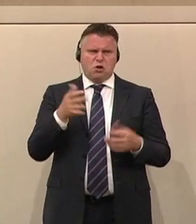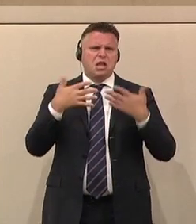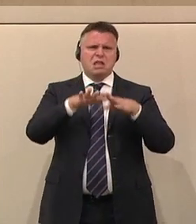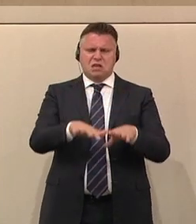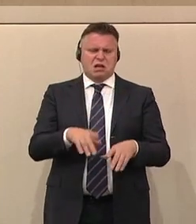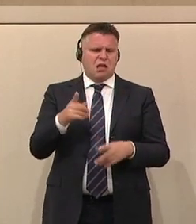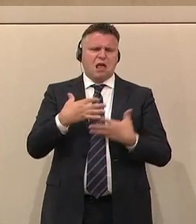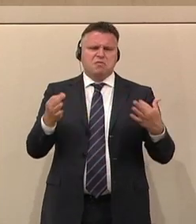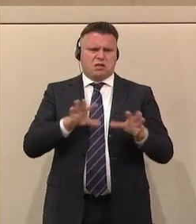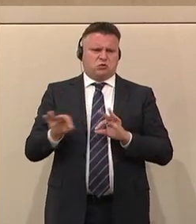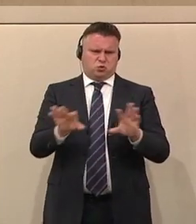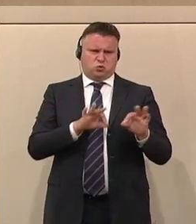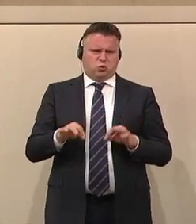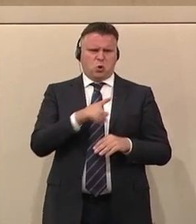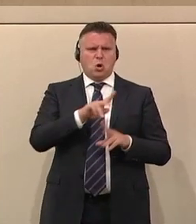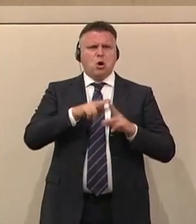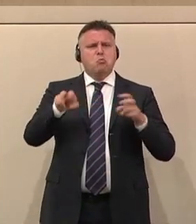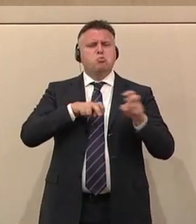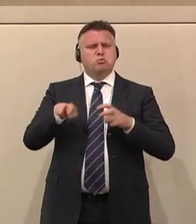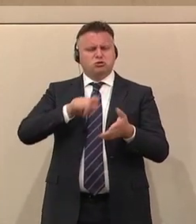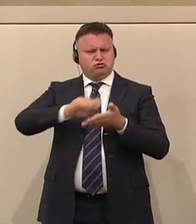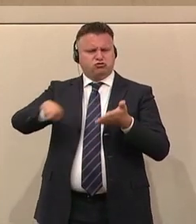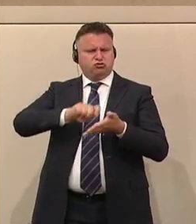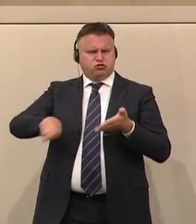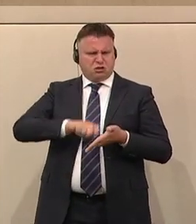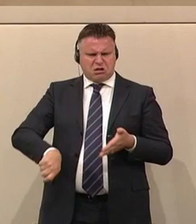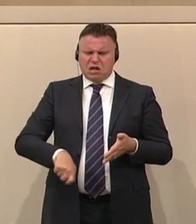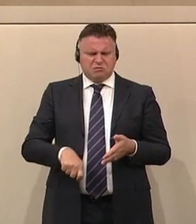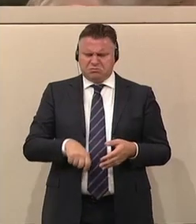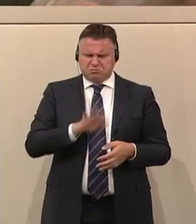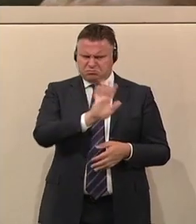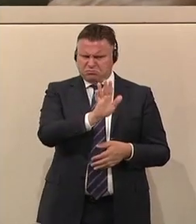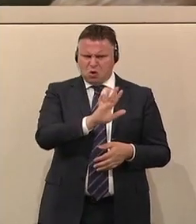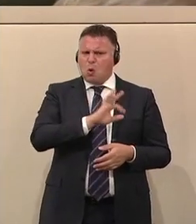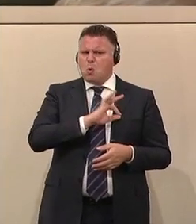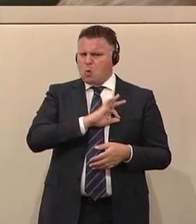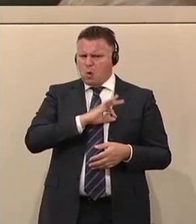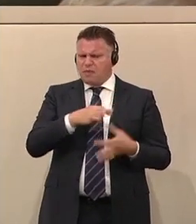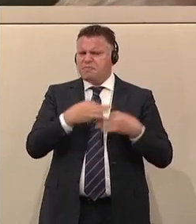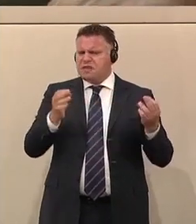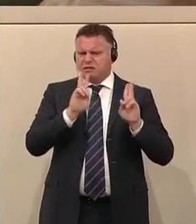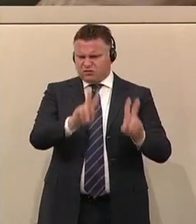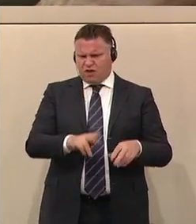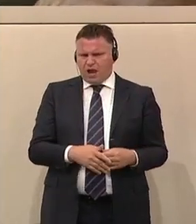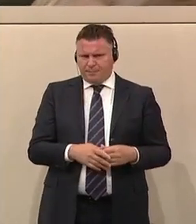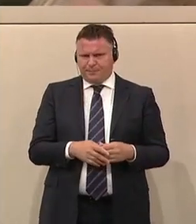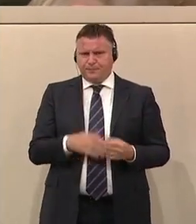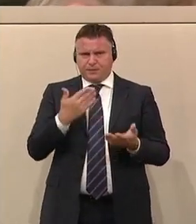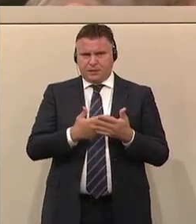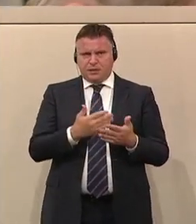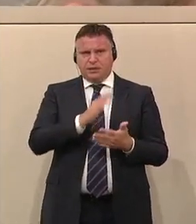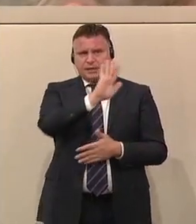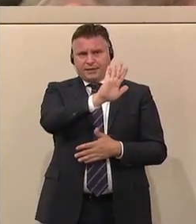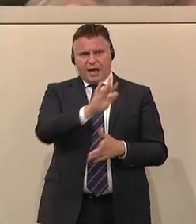Integration, untätig und die Bundesregierung kürzt. Also nichts davon, geschätzte Frau Kollegin, ist wahr. Was ich aber nicht verstehe bei